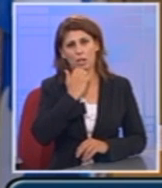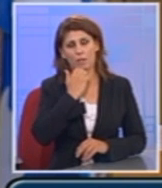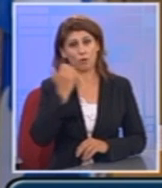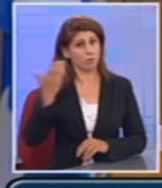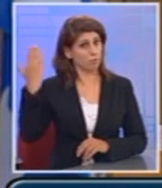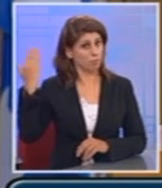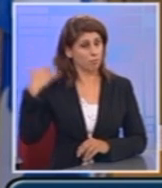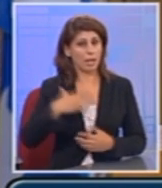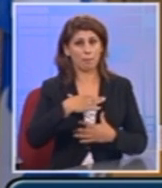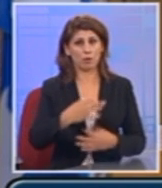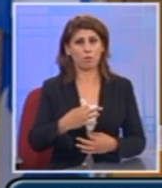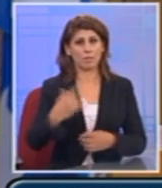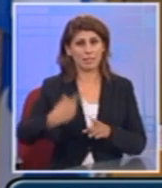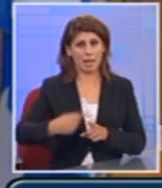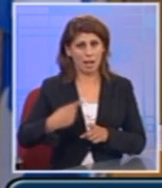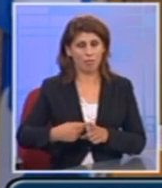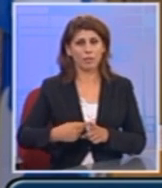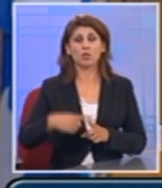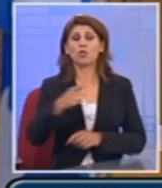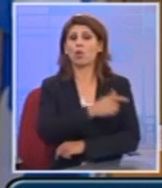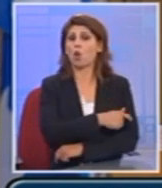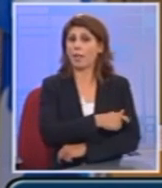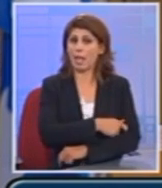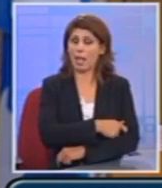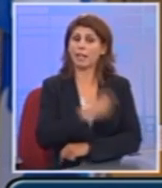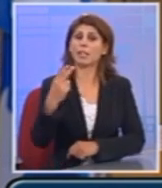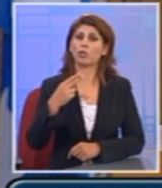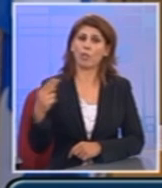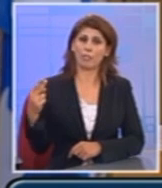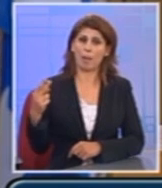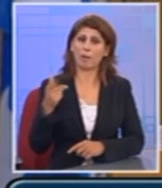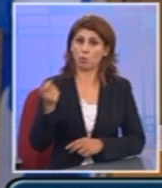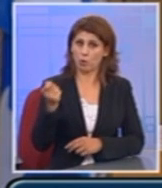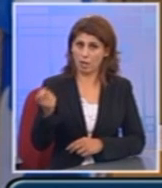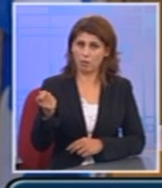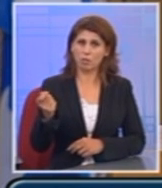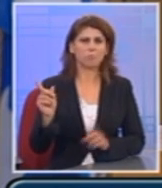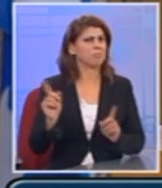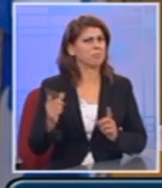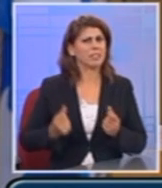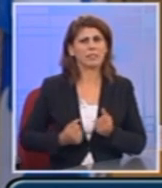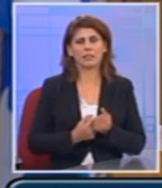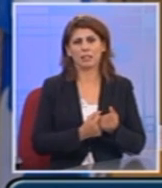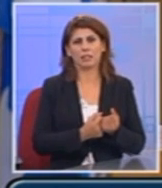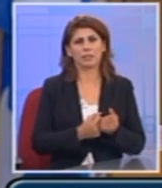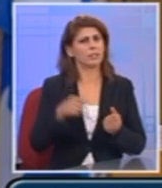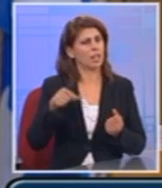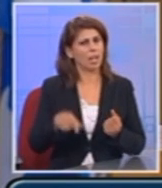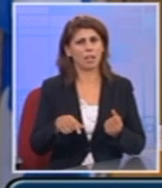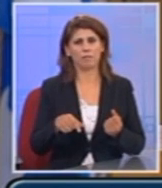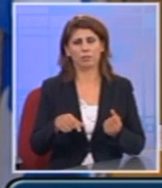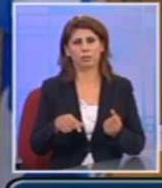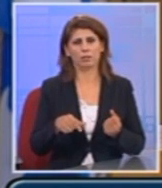προηγούμενη εκπροσώπηση της χώρας στον οηε για το ζήτημα του χρέους δεν είχε στηρίξει αυτήν